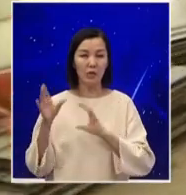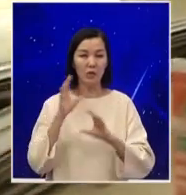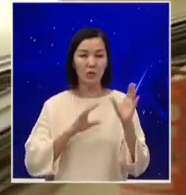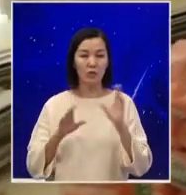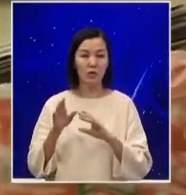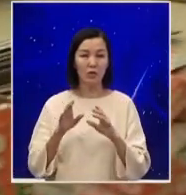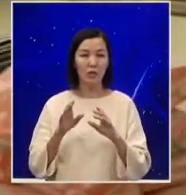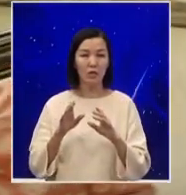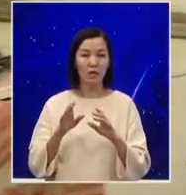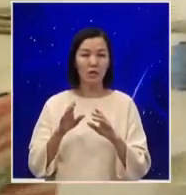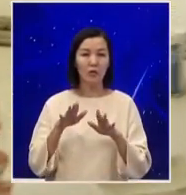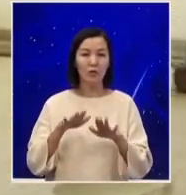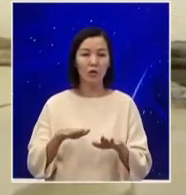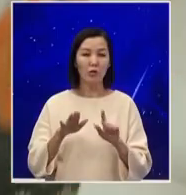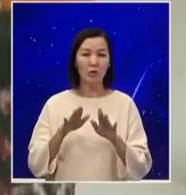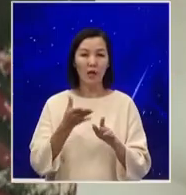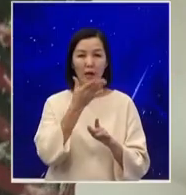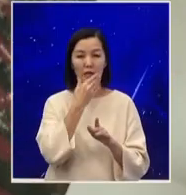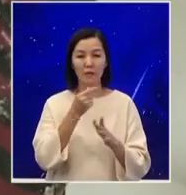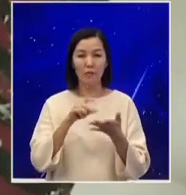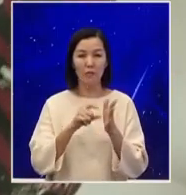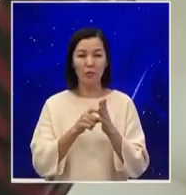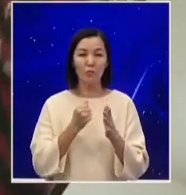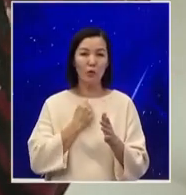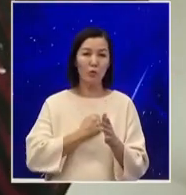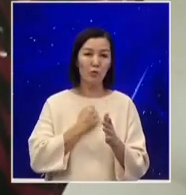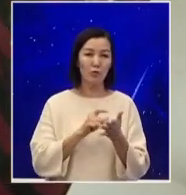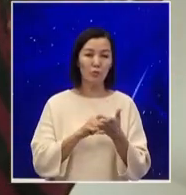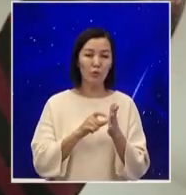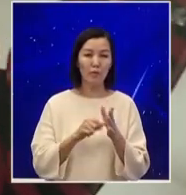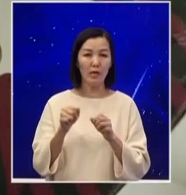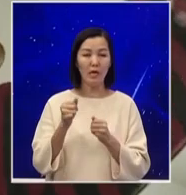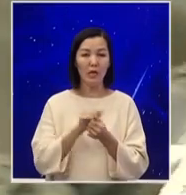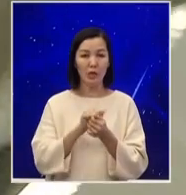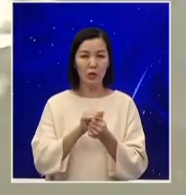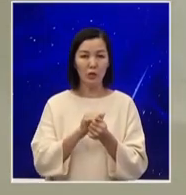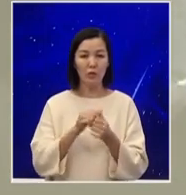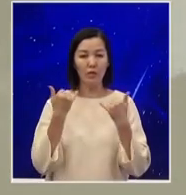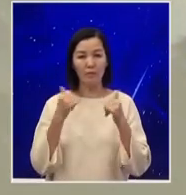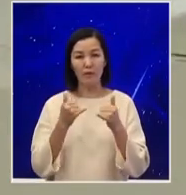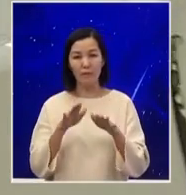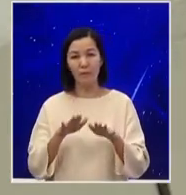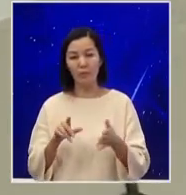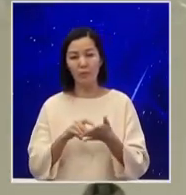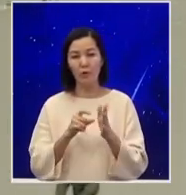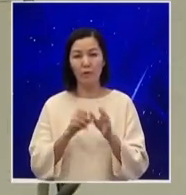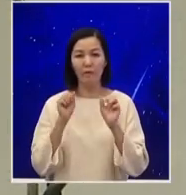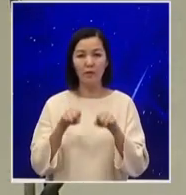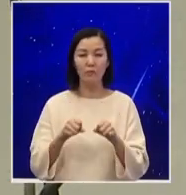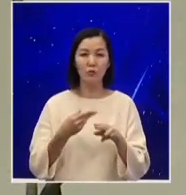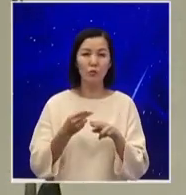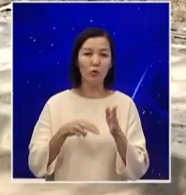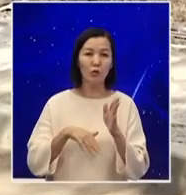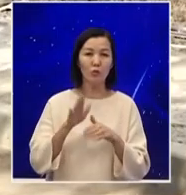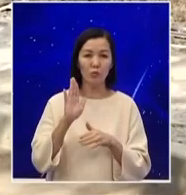көз қуанышына айналмақ. Себебі енді әр қабаттағы душ бөлмелері, киім жуатын орындар мен ас үйлер білімгерлер үшін мүмкіндігінше ыңғайлы